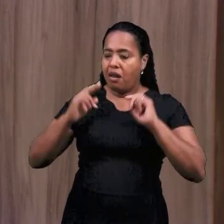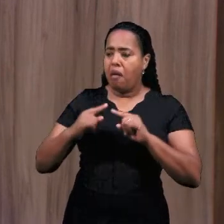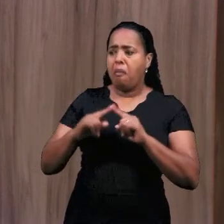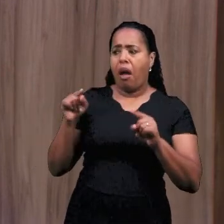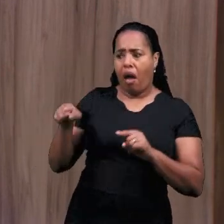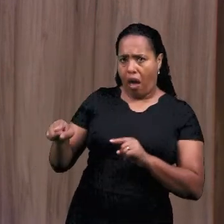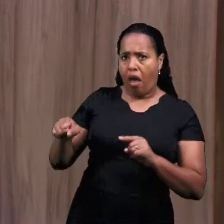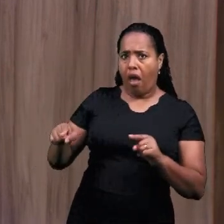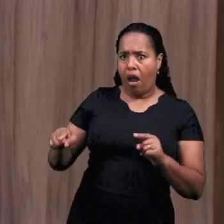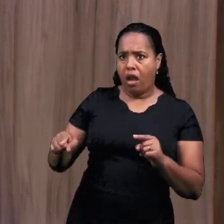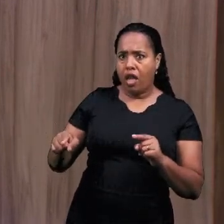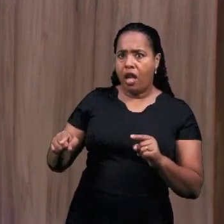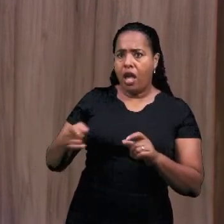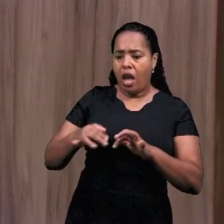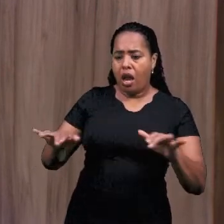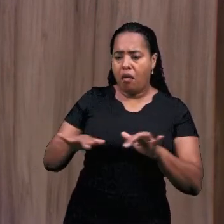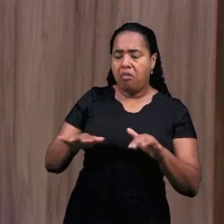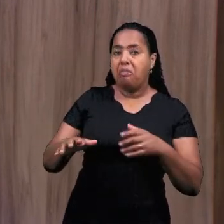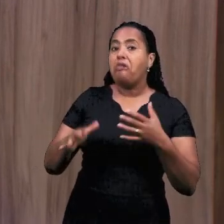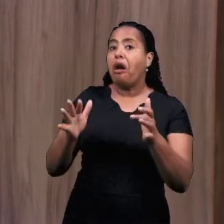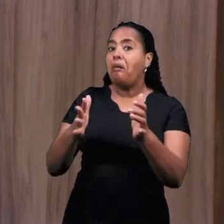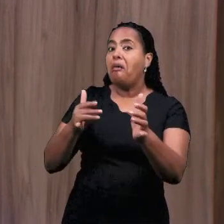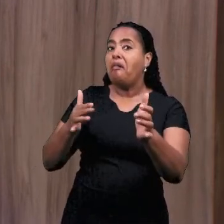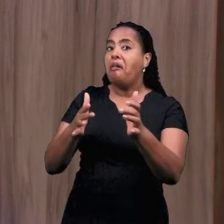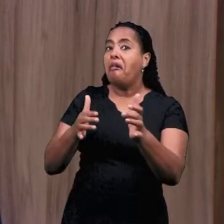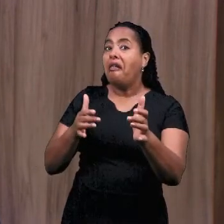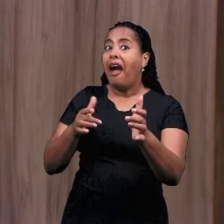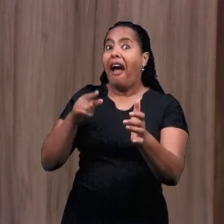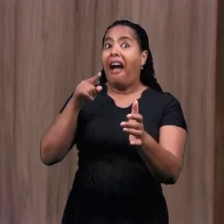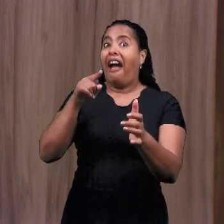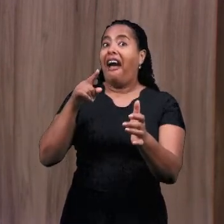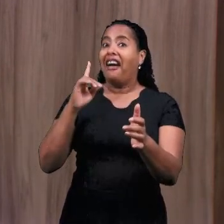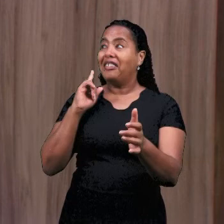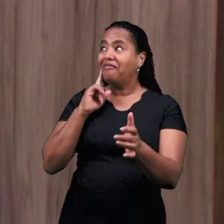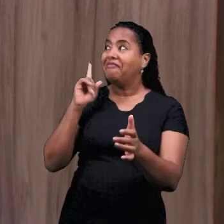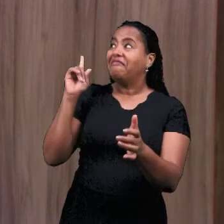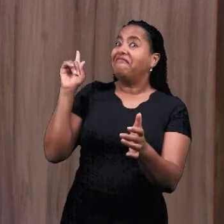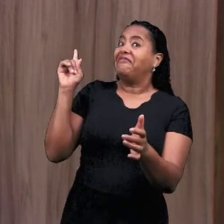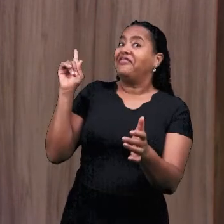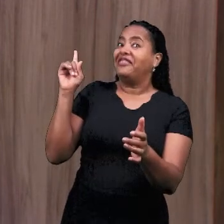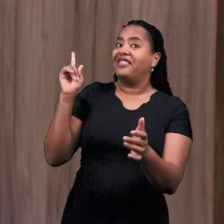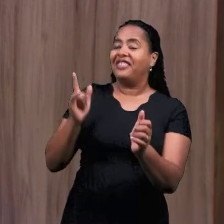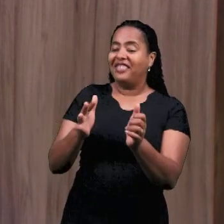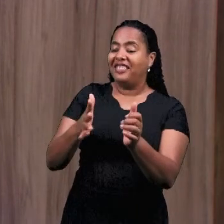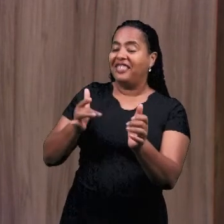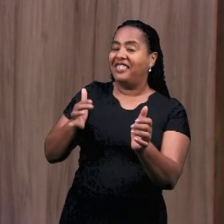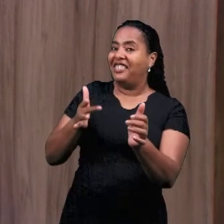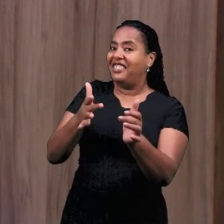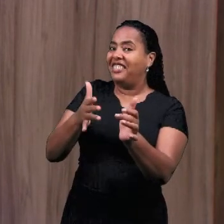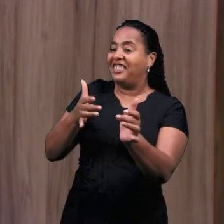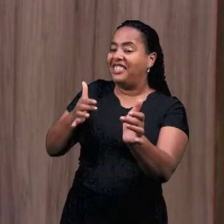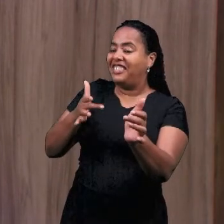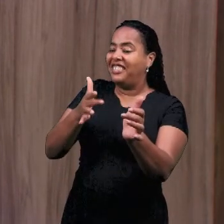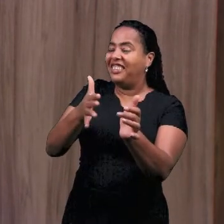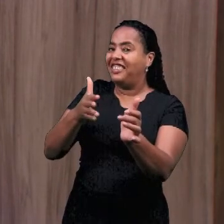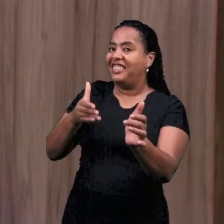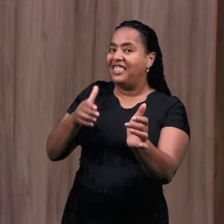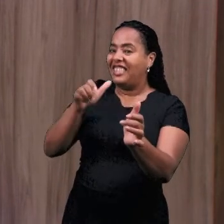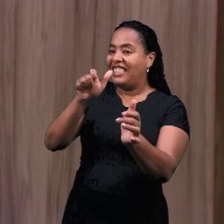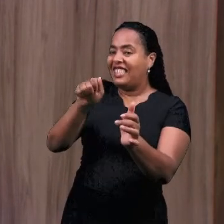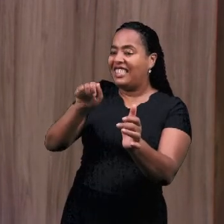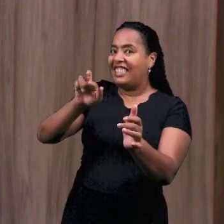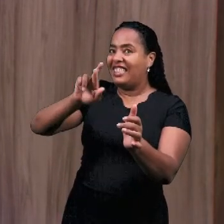Mais lui, il est un musicien. On va voir quel instrument il jouait. Il jouait la harpe.